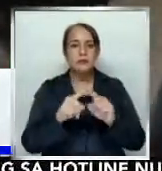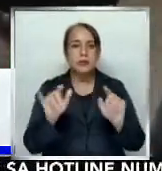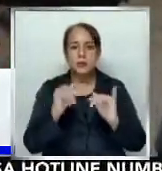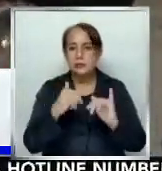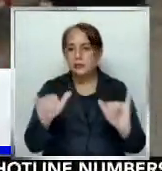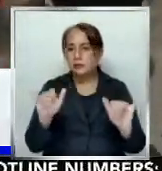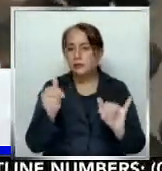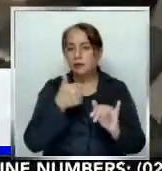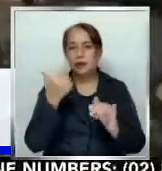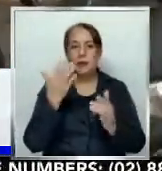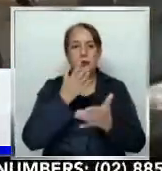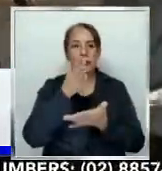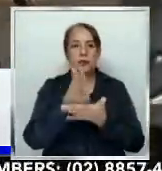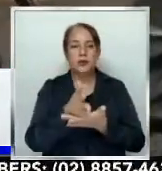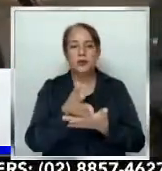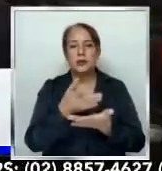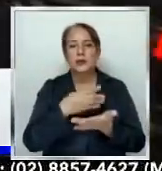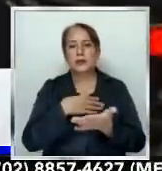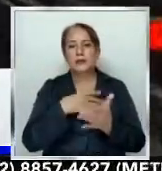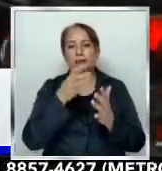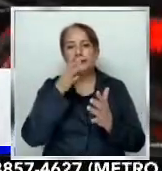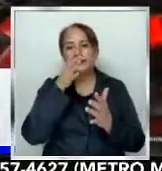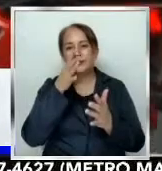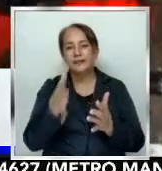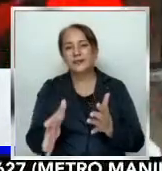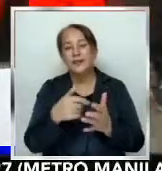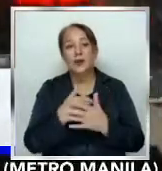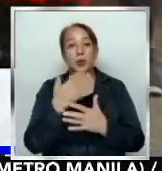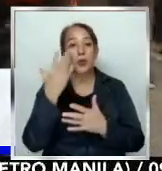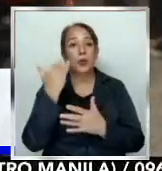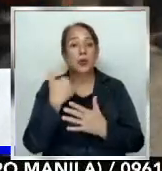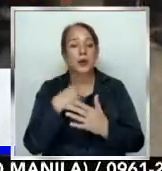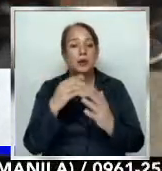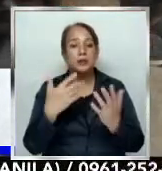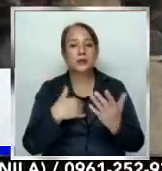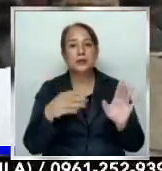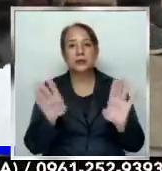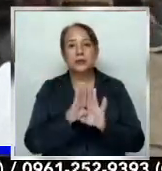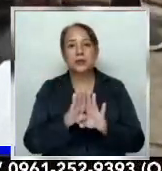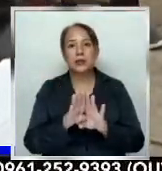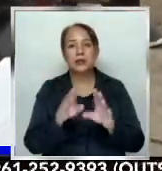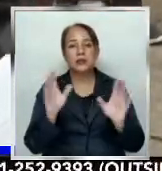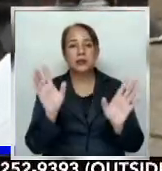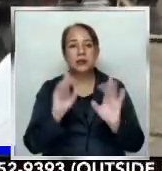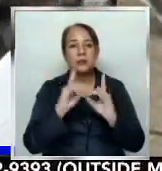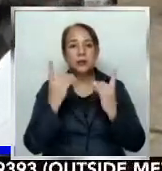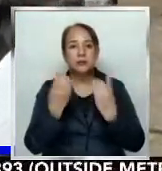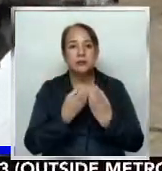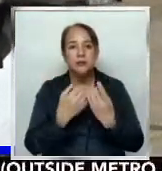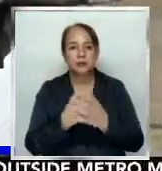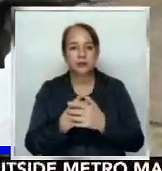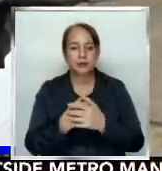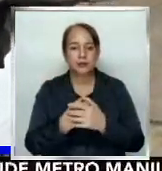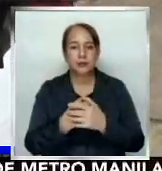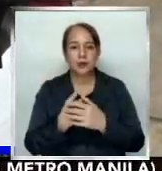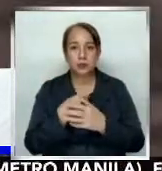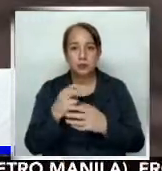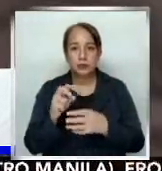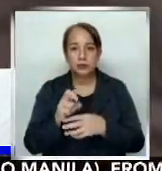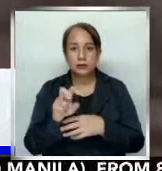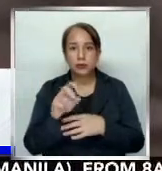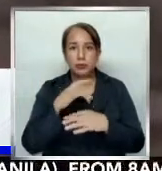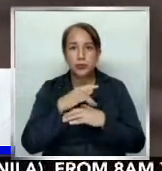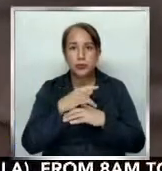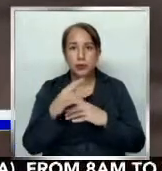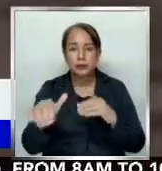nagpunta, nabaliwala ang kanilang ibinyahe dahil pansamantalang sarado ang tanggapan. Kung ibibiyahe natin, kung mag-aksidente